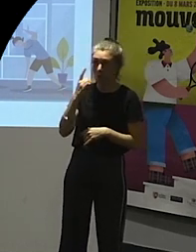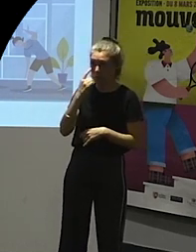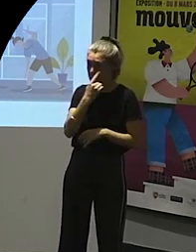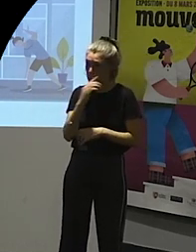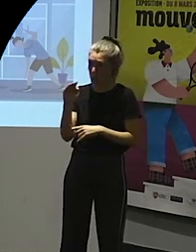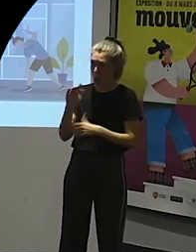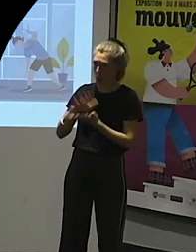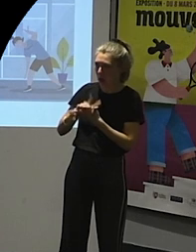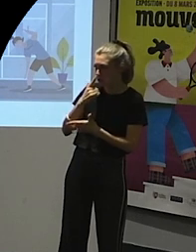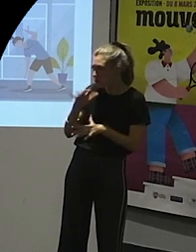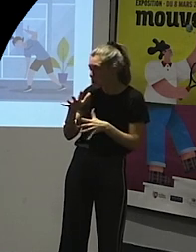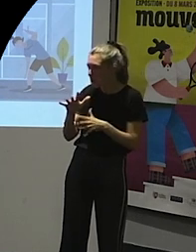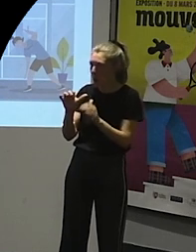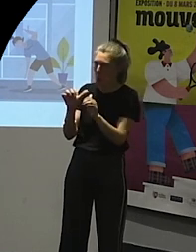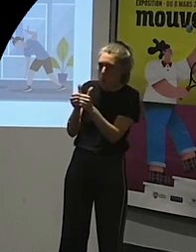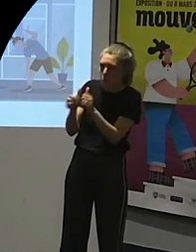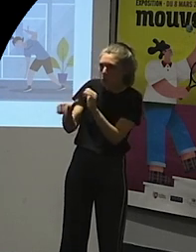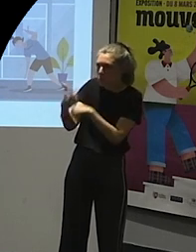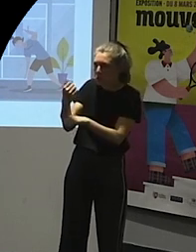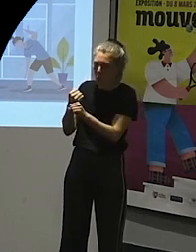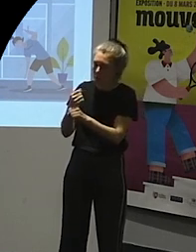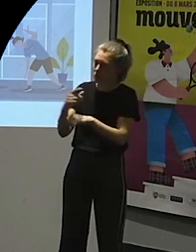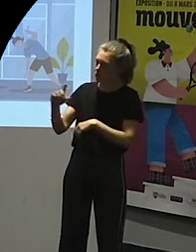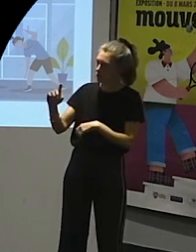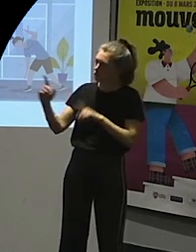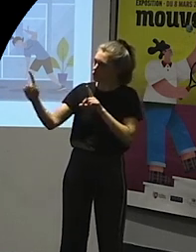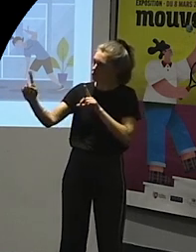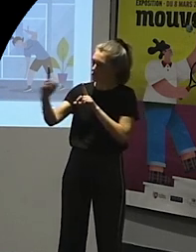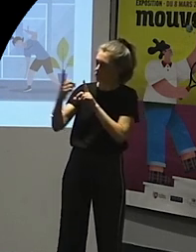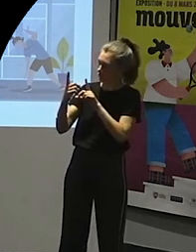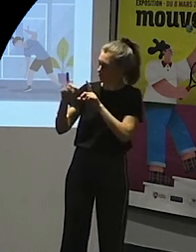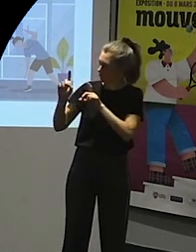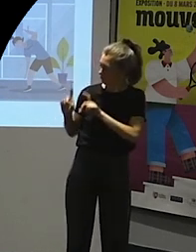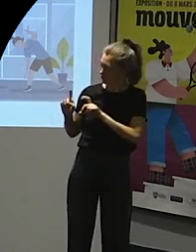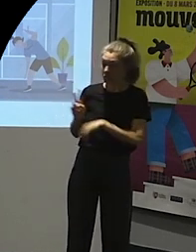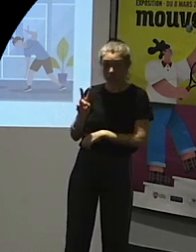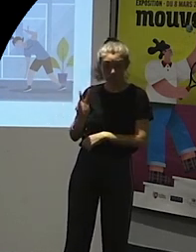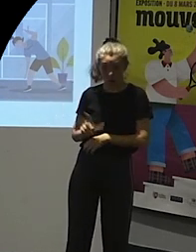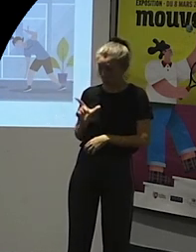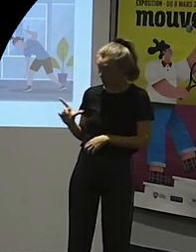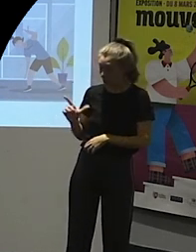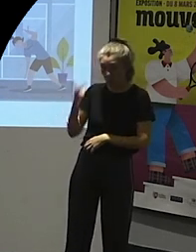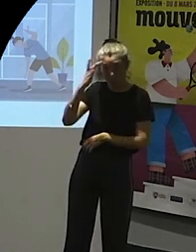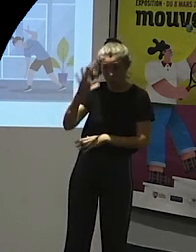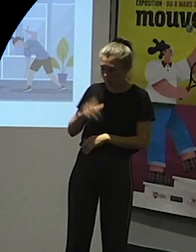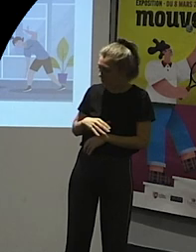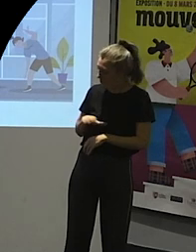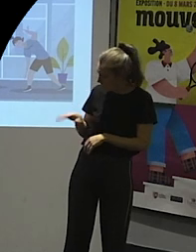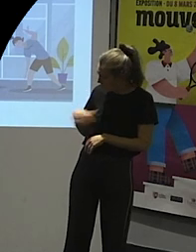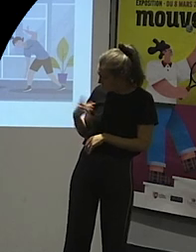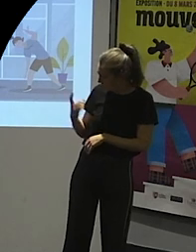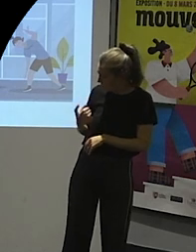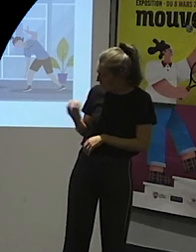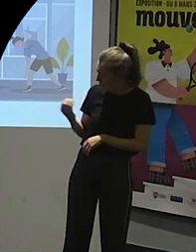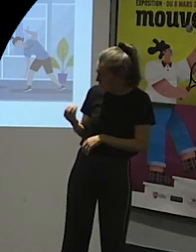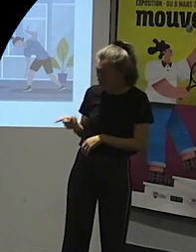ans, qui s'est assise à côté de moi. Bon, ben voilà. Donc elle ne me connaissait pas, moi non plus. Donc je lui ai dit, ben, d'où viens-tu? Je crois qu'elle